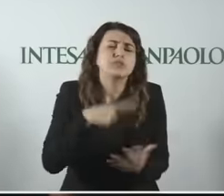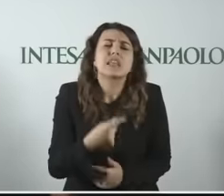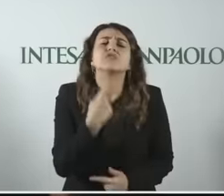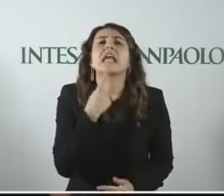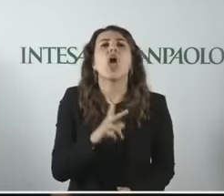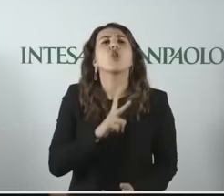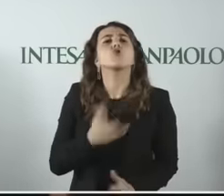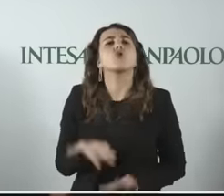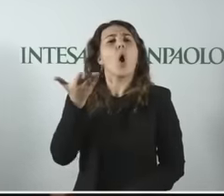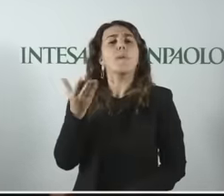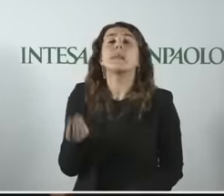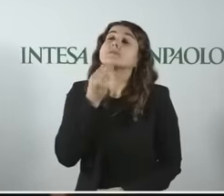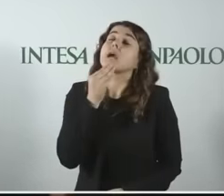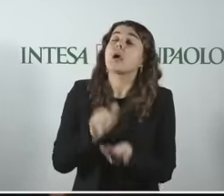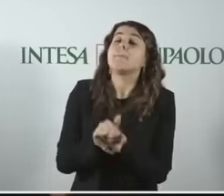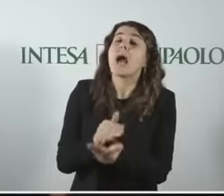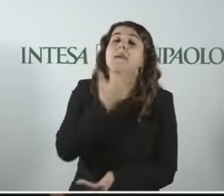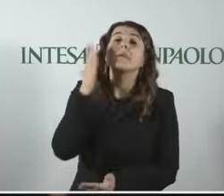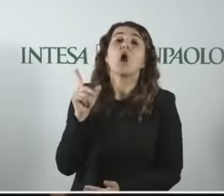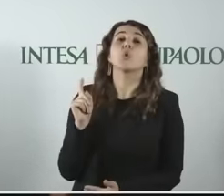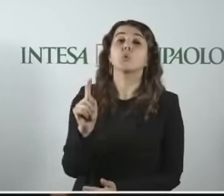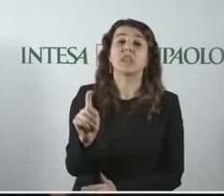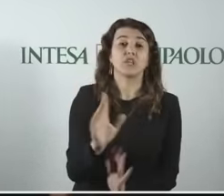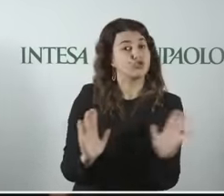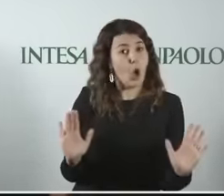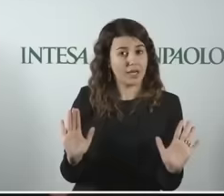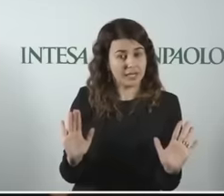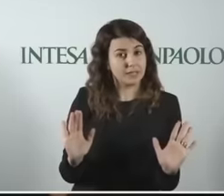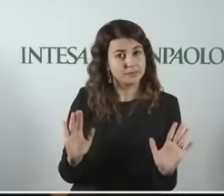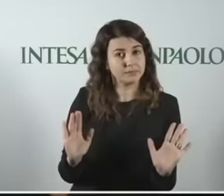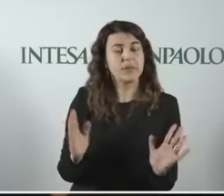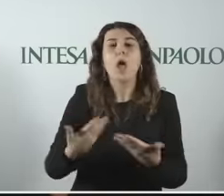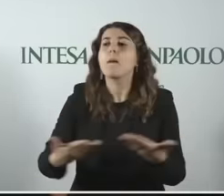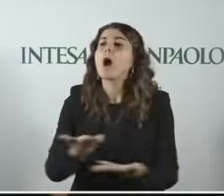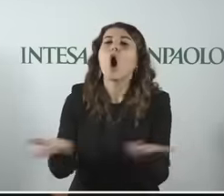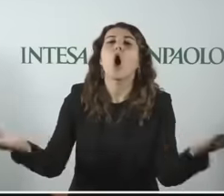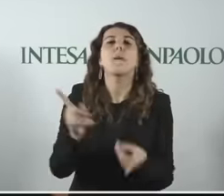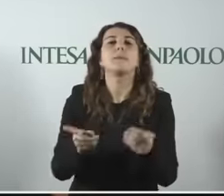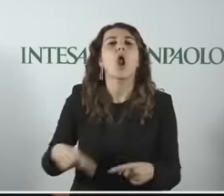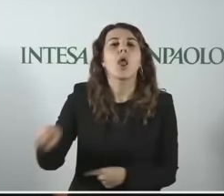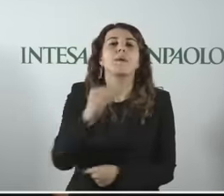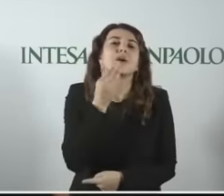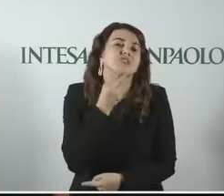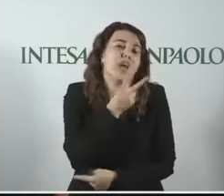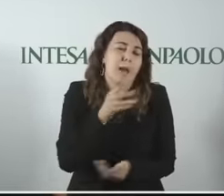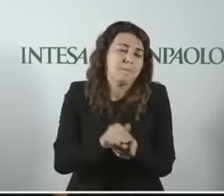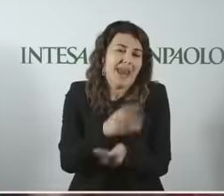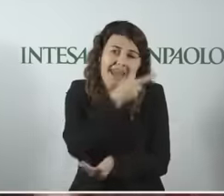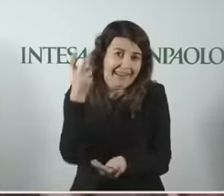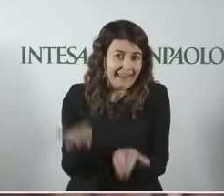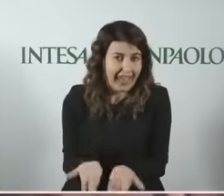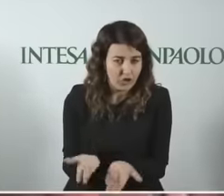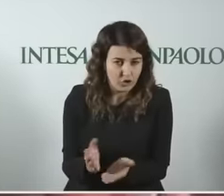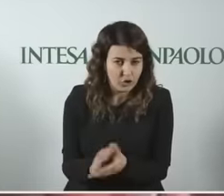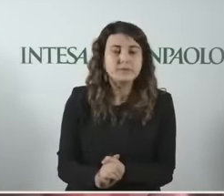nobile è quello che mangia pane bianco tutti i giorni e e il popolo invece mangia mangia il pane nero Dopodiché